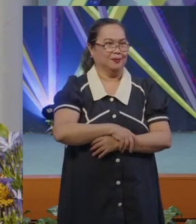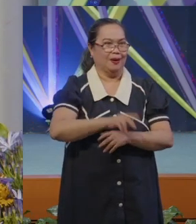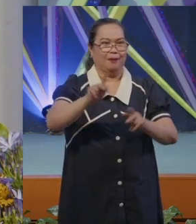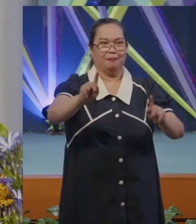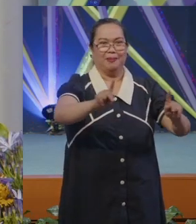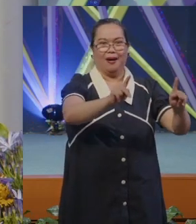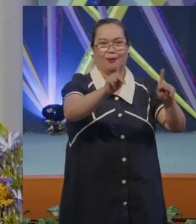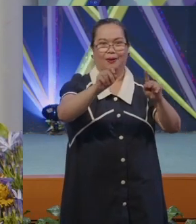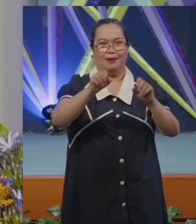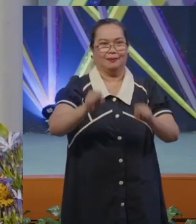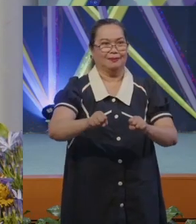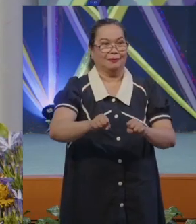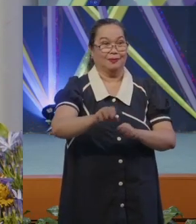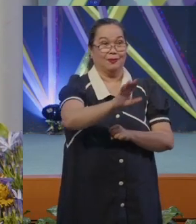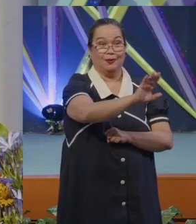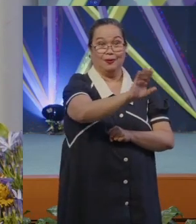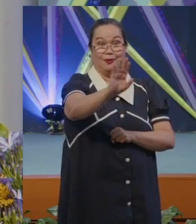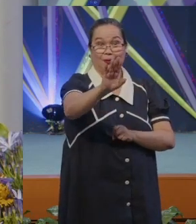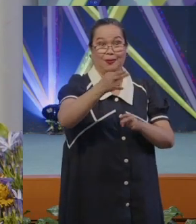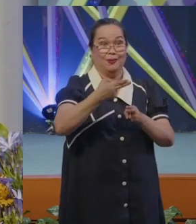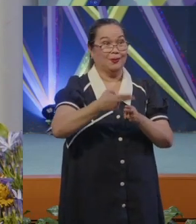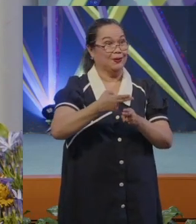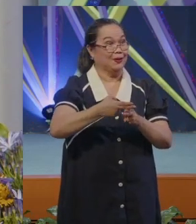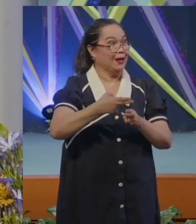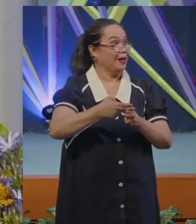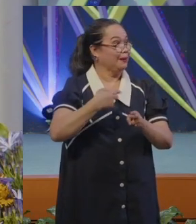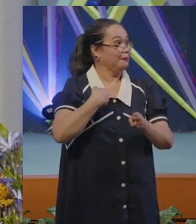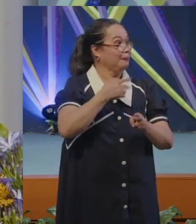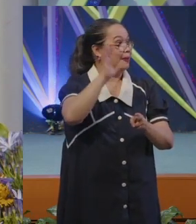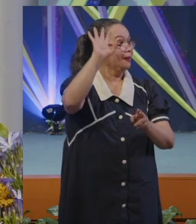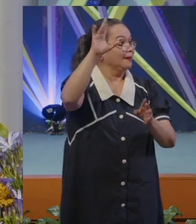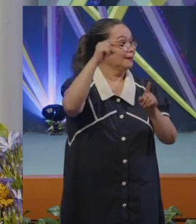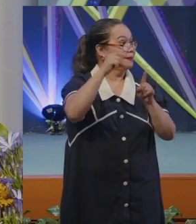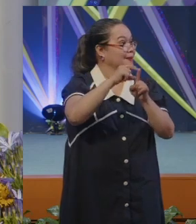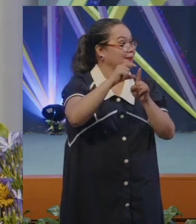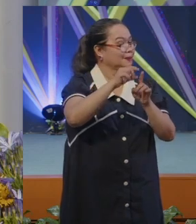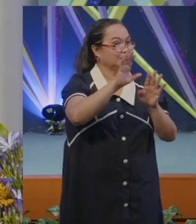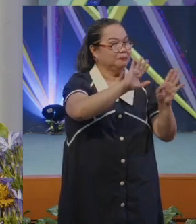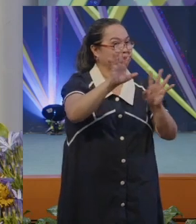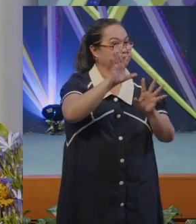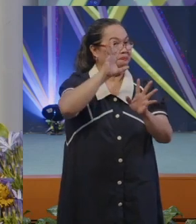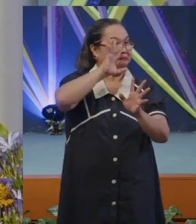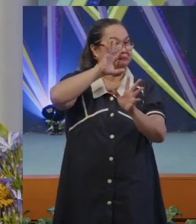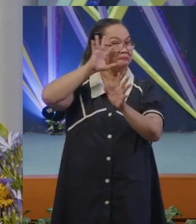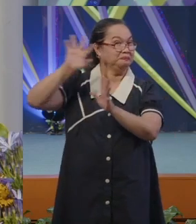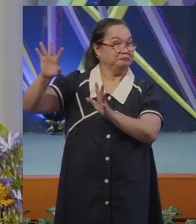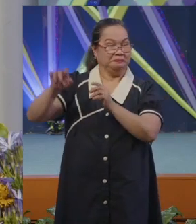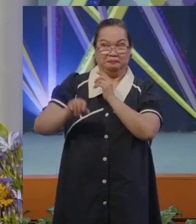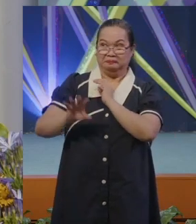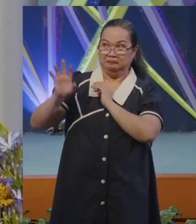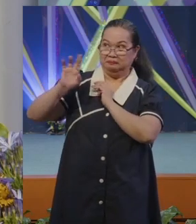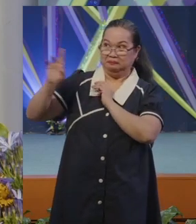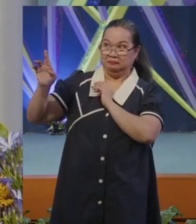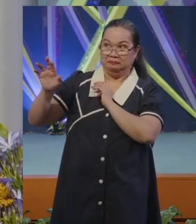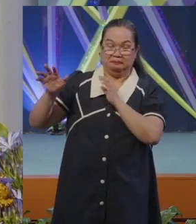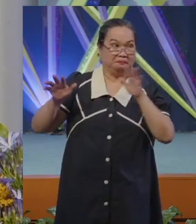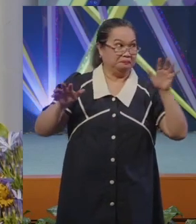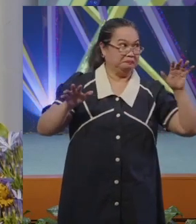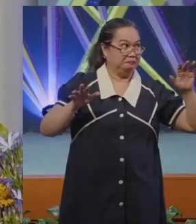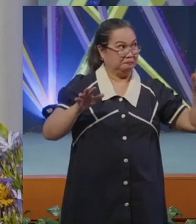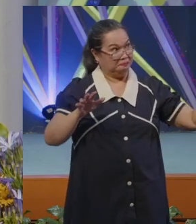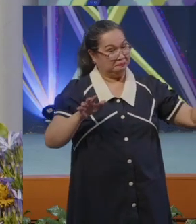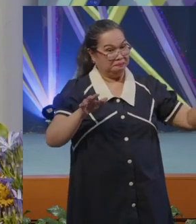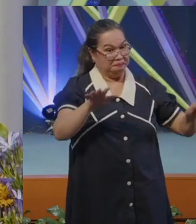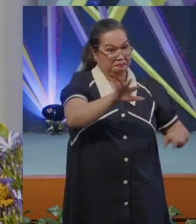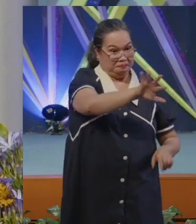Kaya sabi niya, tanganan mo ang aking salita. Do not turn from it from the right hand to the left. Huwag kang